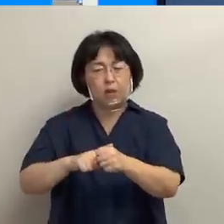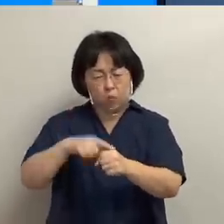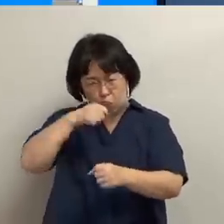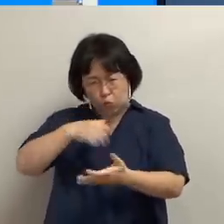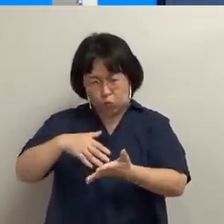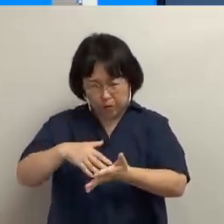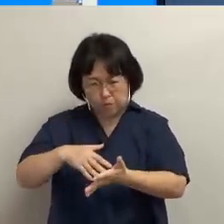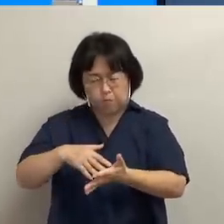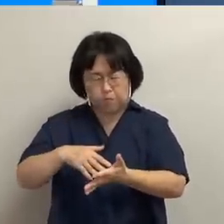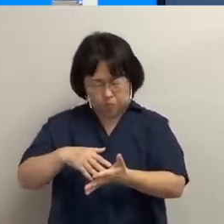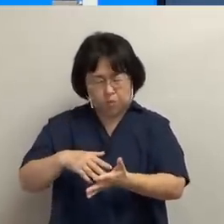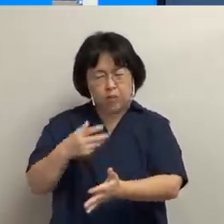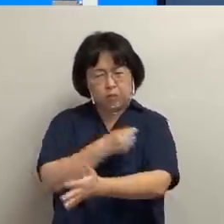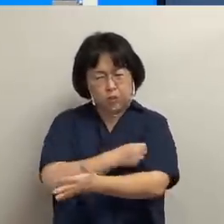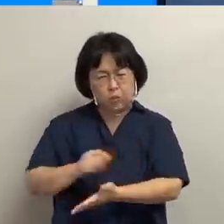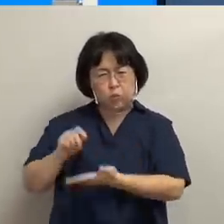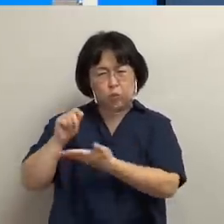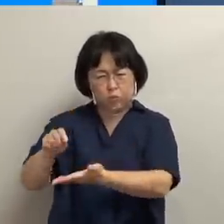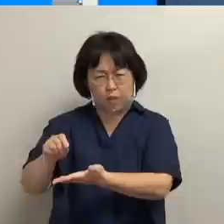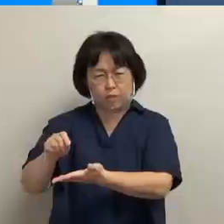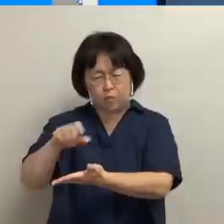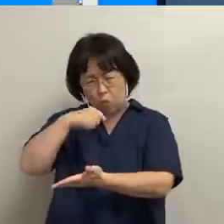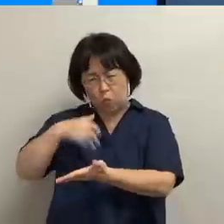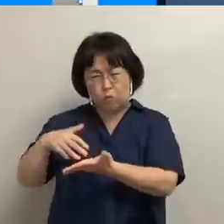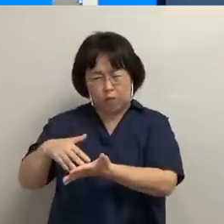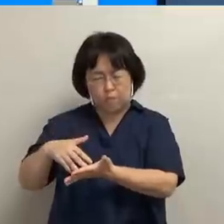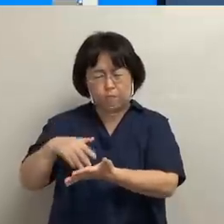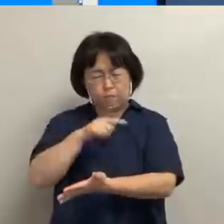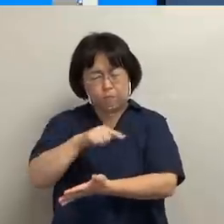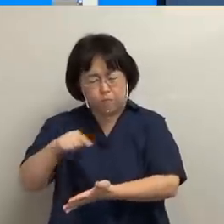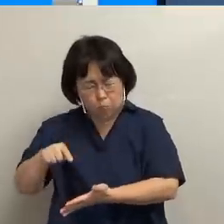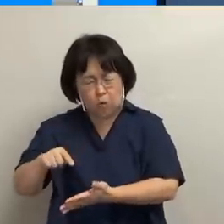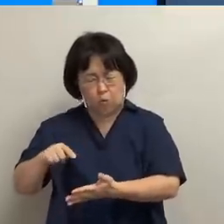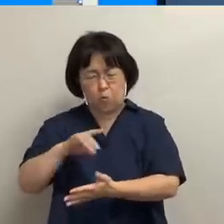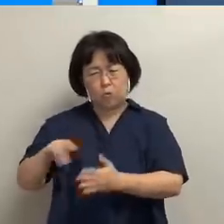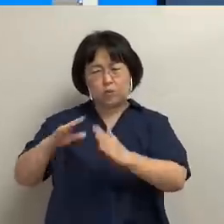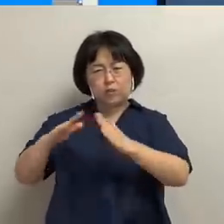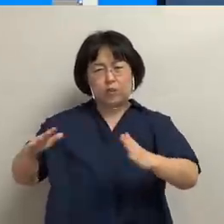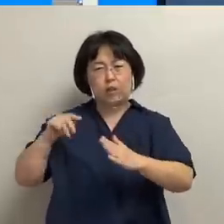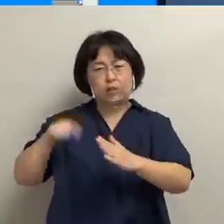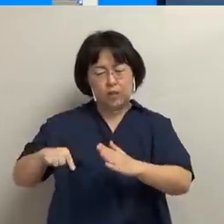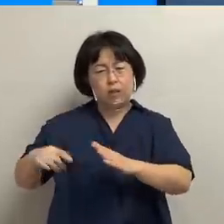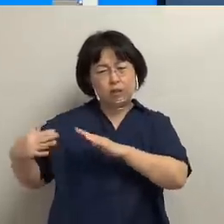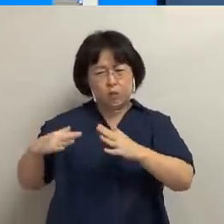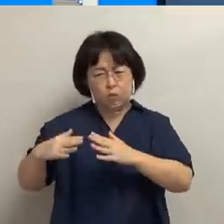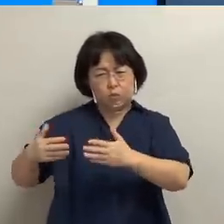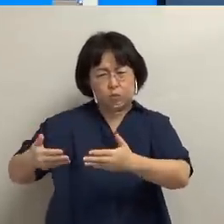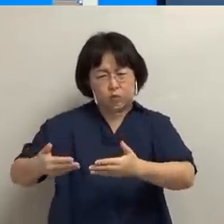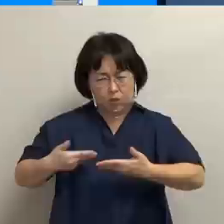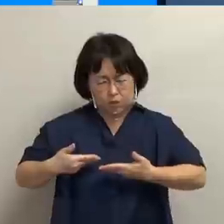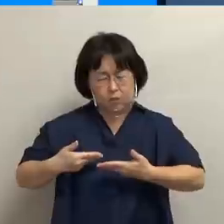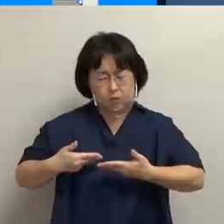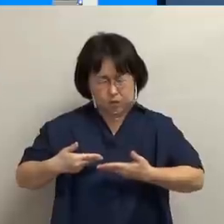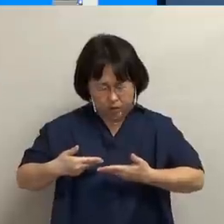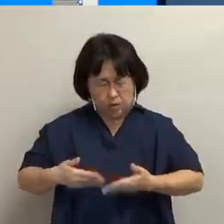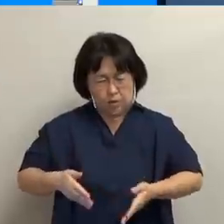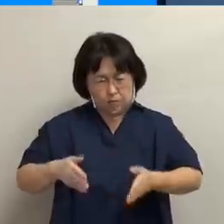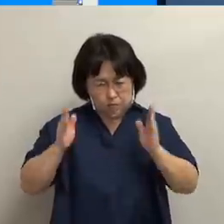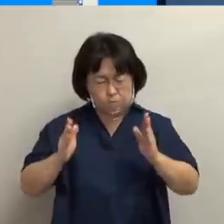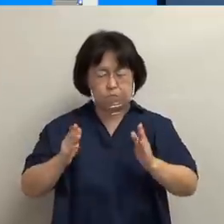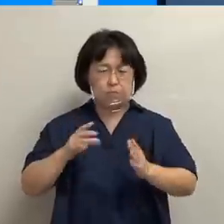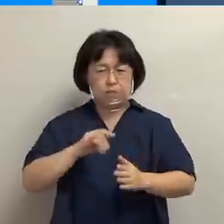関する予算まあこういう関連の予算を県議会でしっかり議論した抱いていただいて議決をしていただいた後